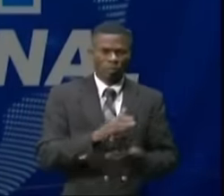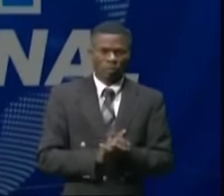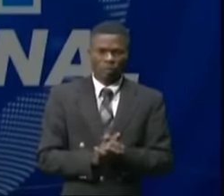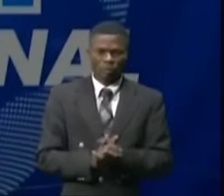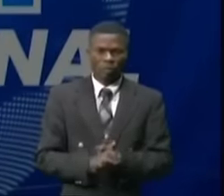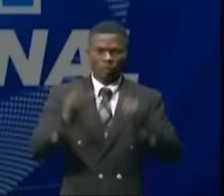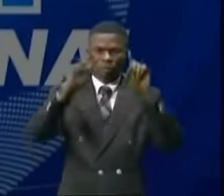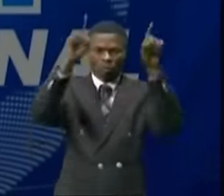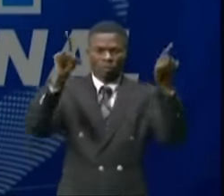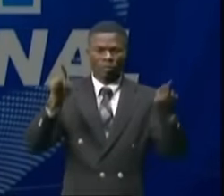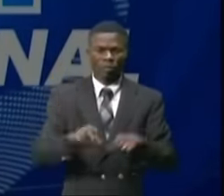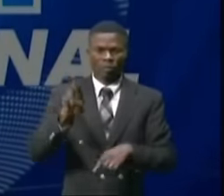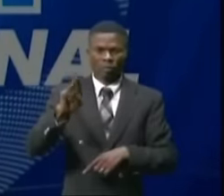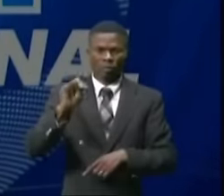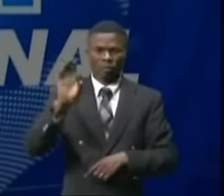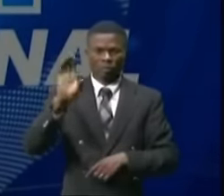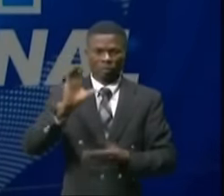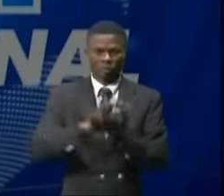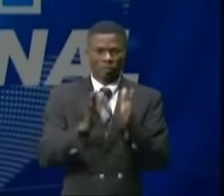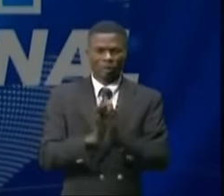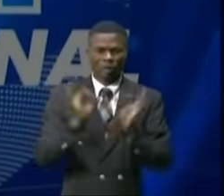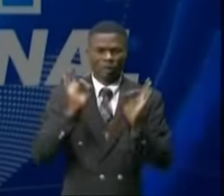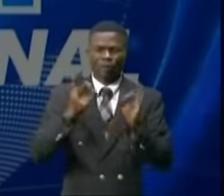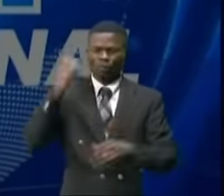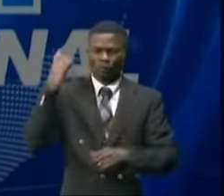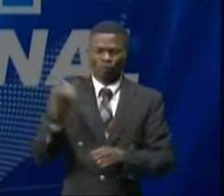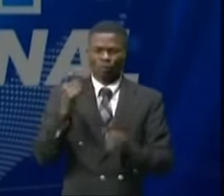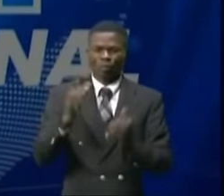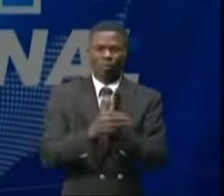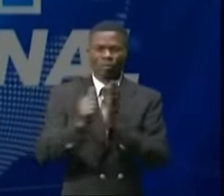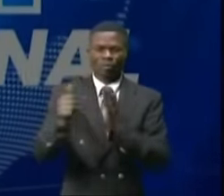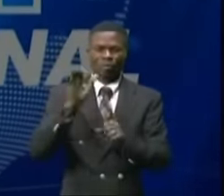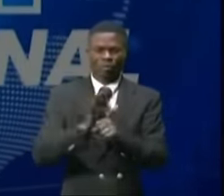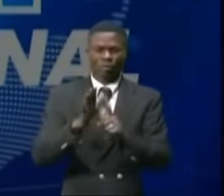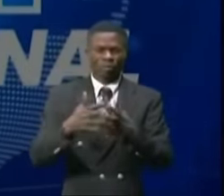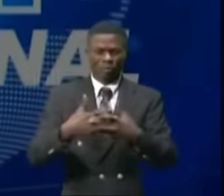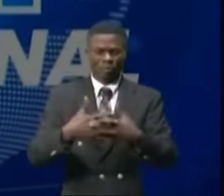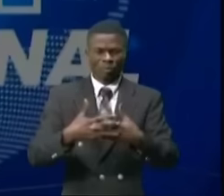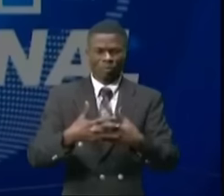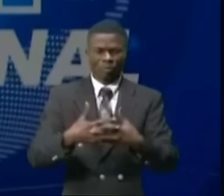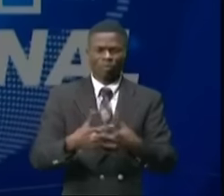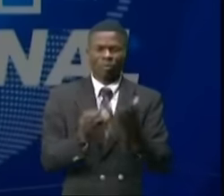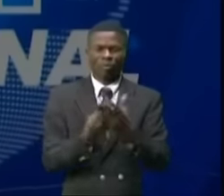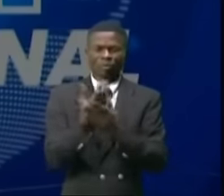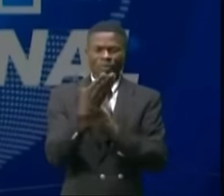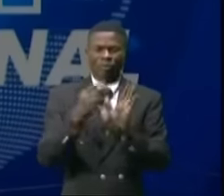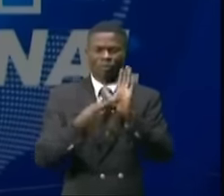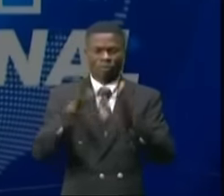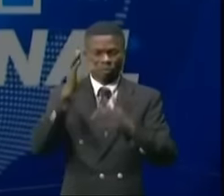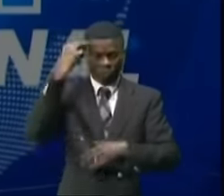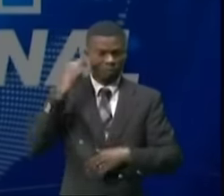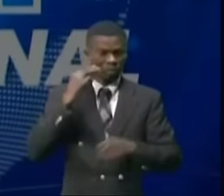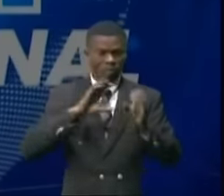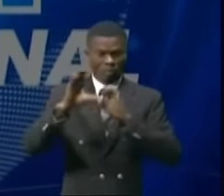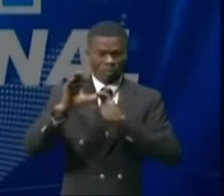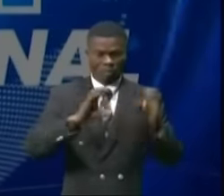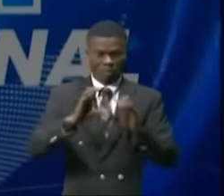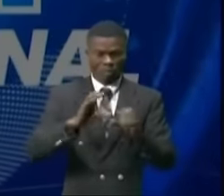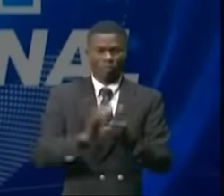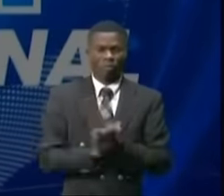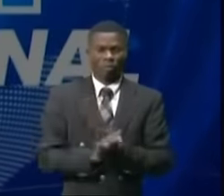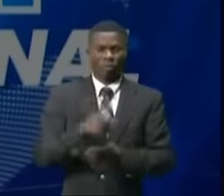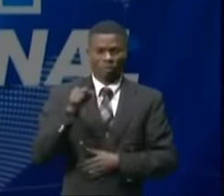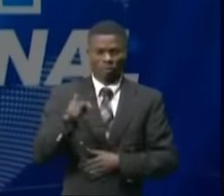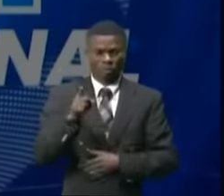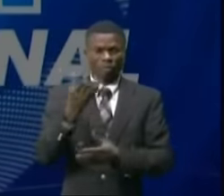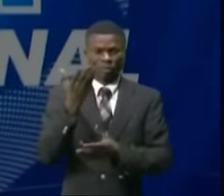La télévision nationale se modernise davantage, des capacités augmentées pour des grosses productions. Le ministre de la Communication, Patrick